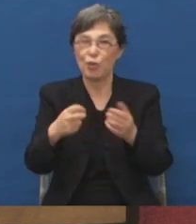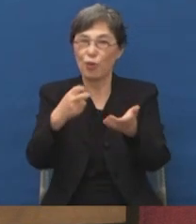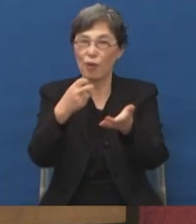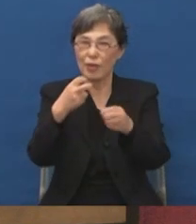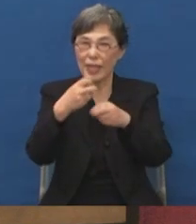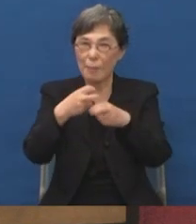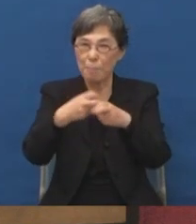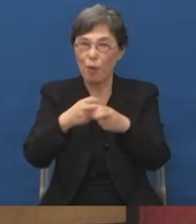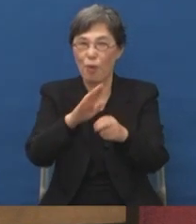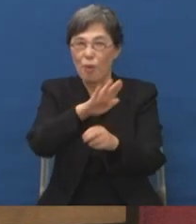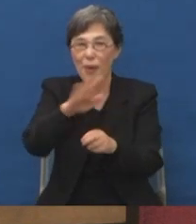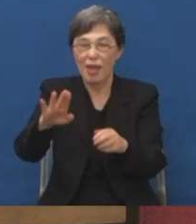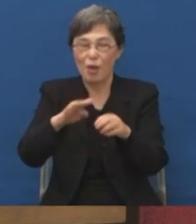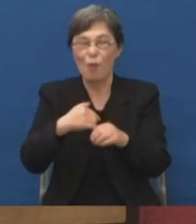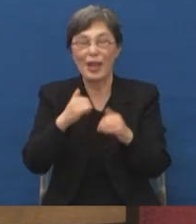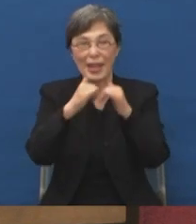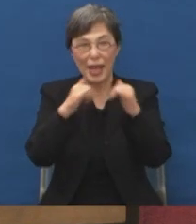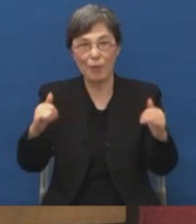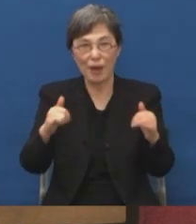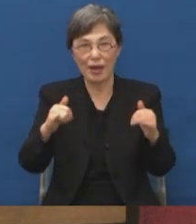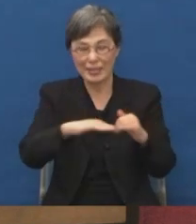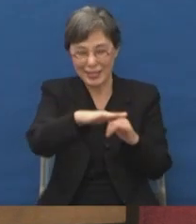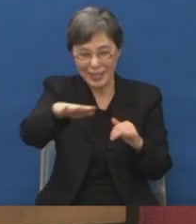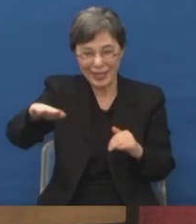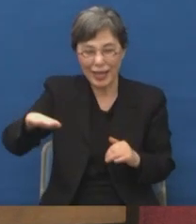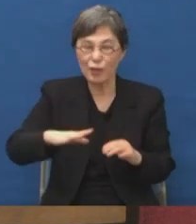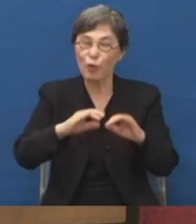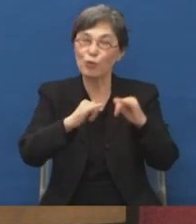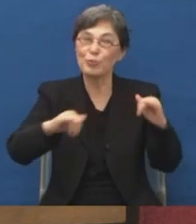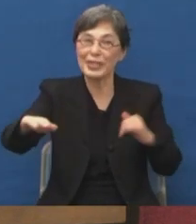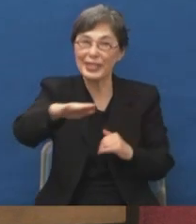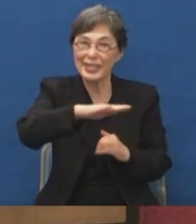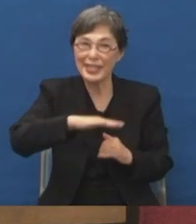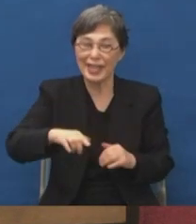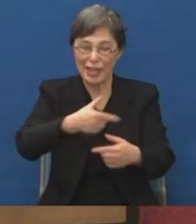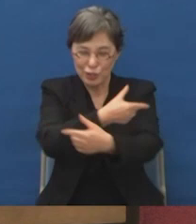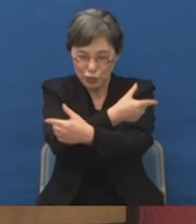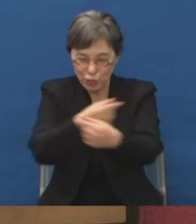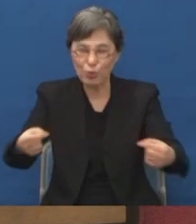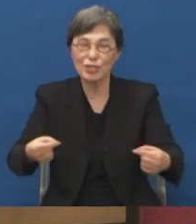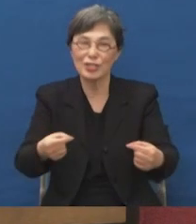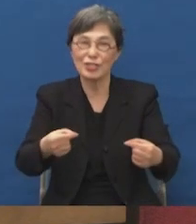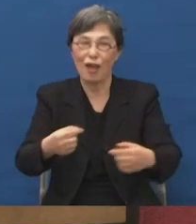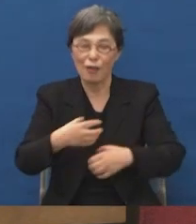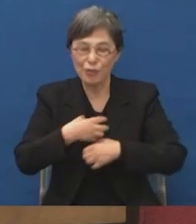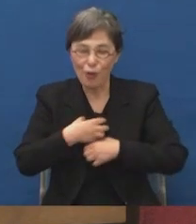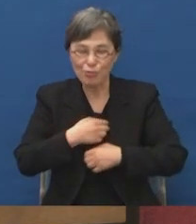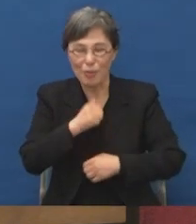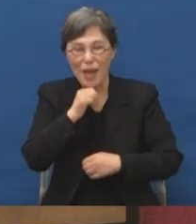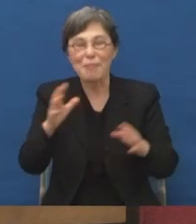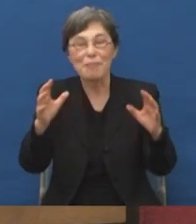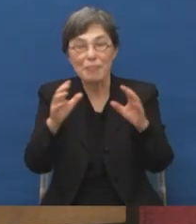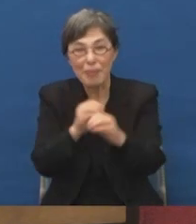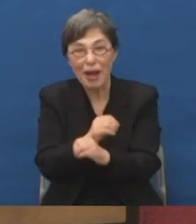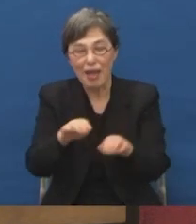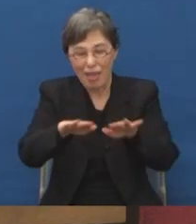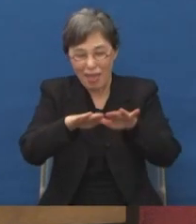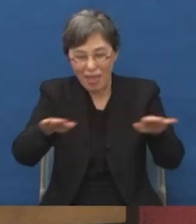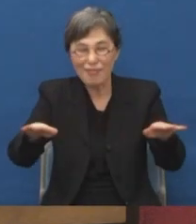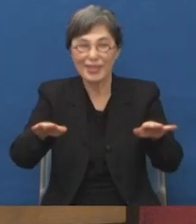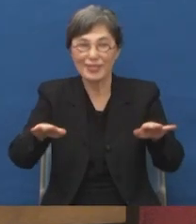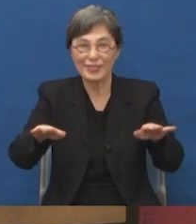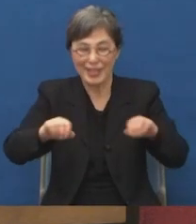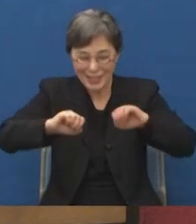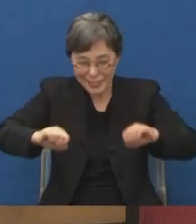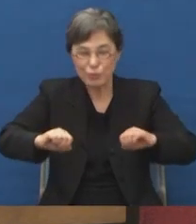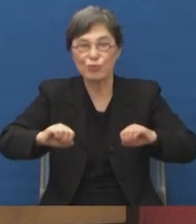は、我らは全世界の国民が等しく恐怖と欠乏から免れ、平和のうちに生存